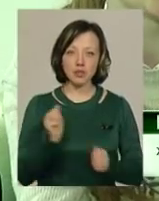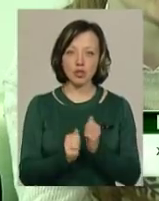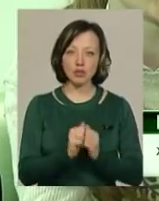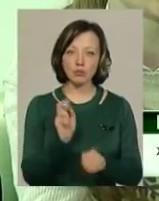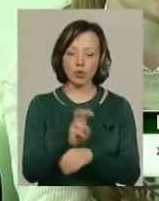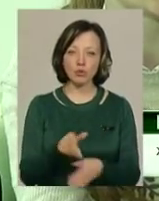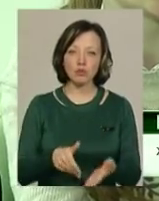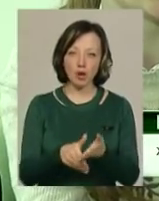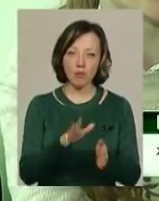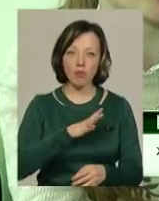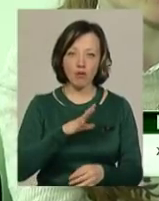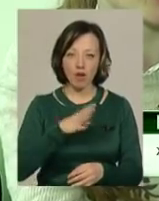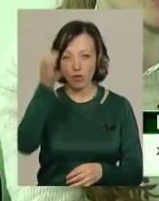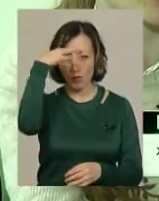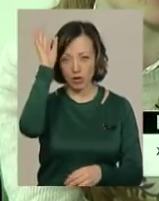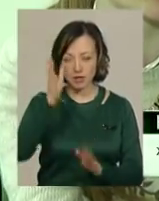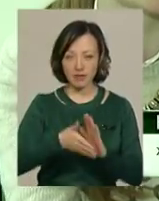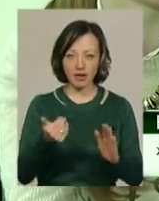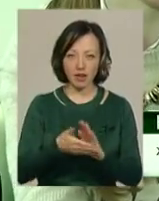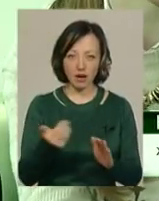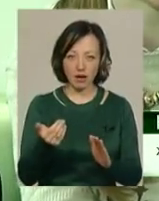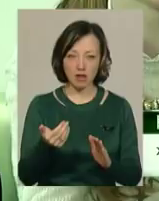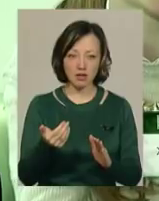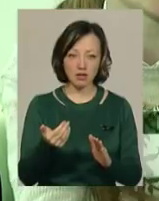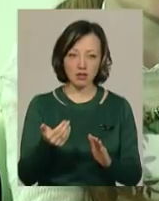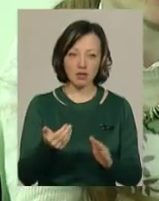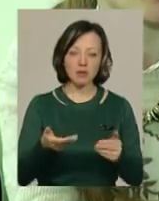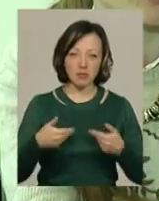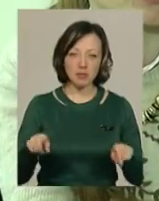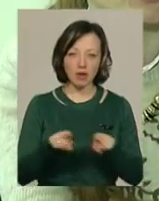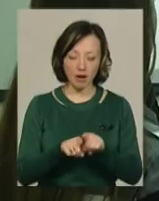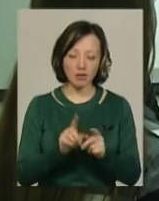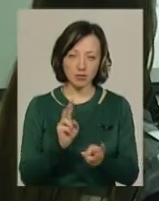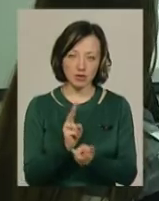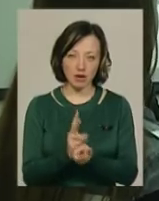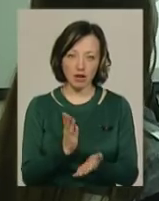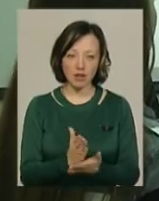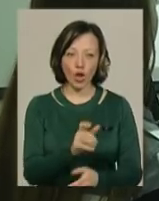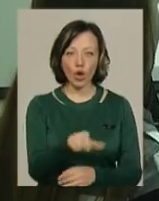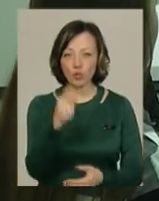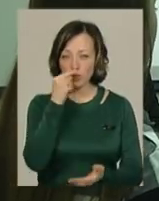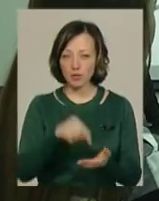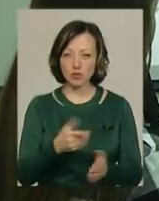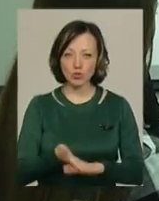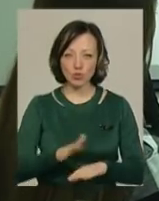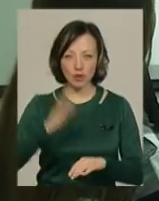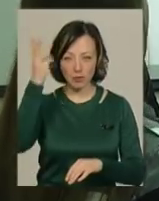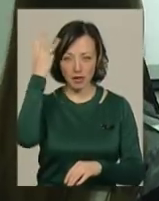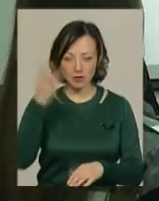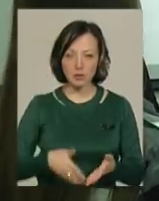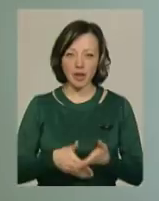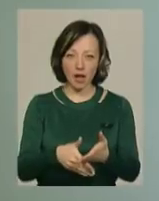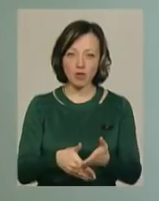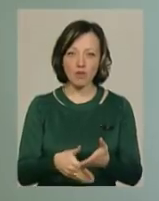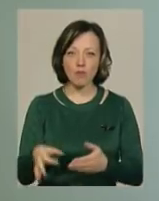приходимо допомагати, бували, що і поліцію викликали, ми з таким стикалися. Людям, що опинилися у скруті, у Хмельницькому